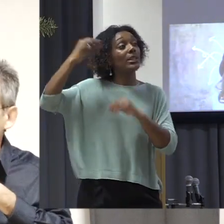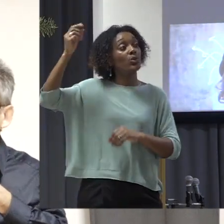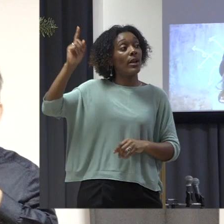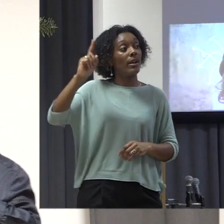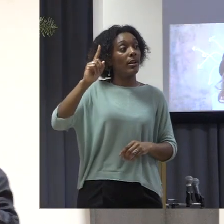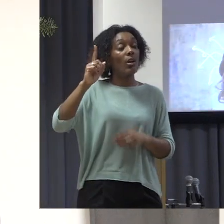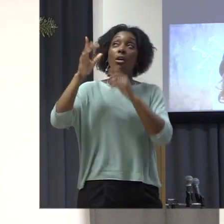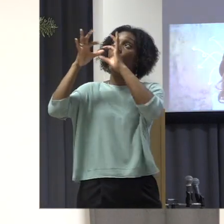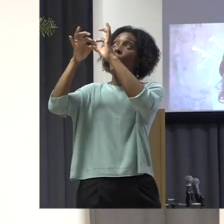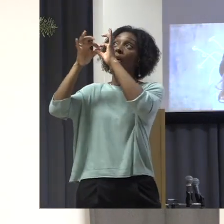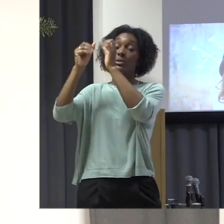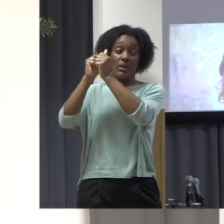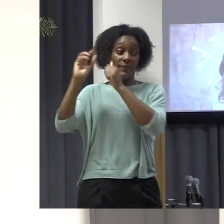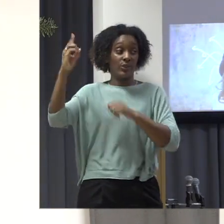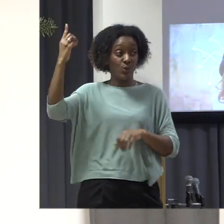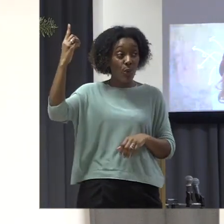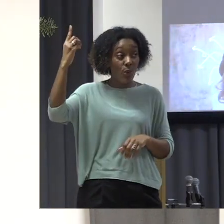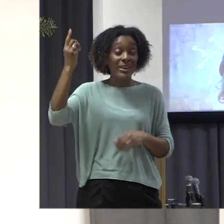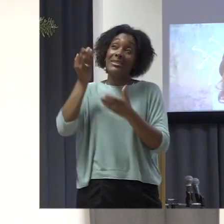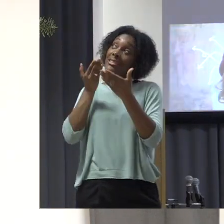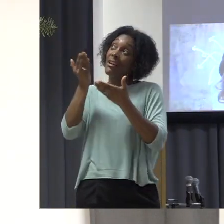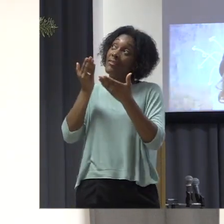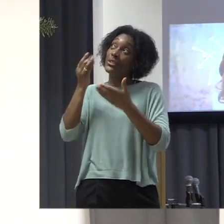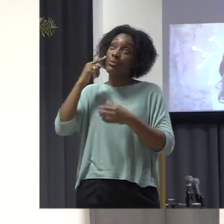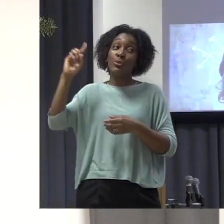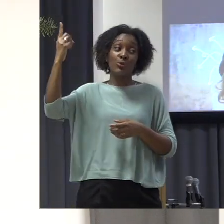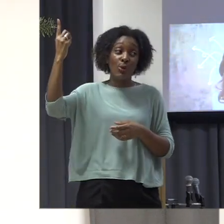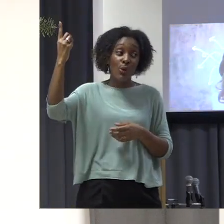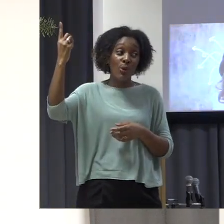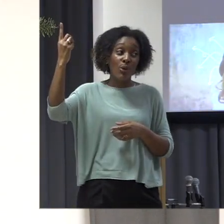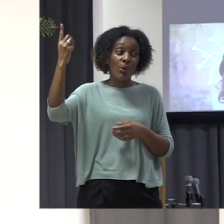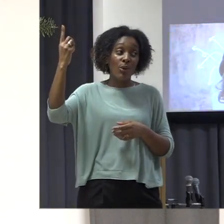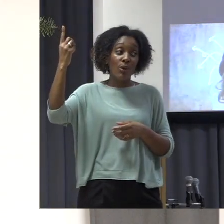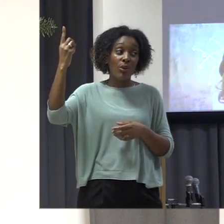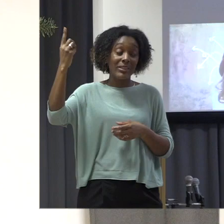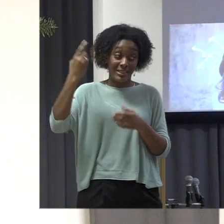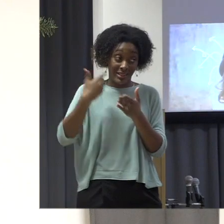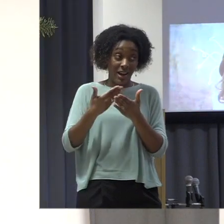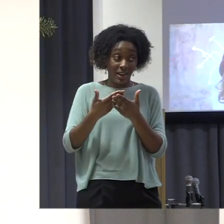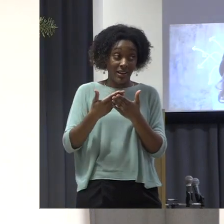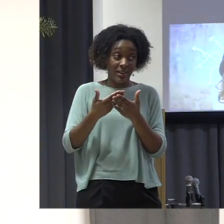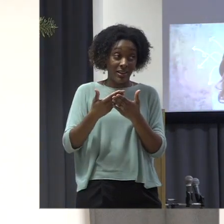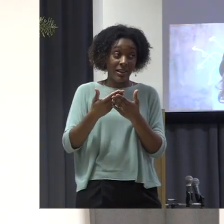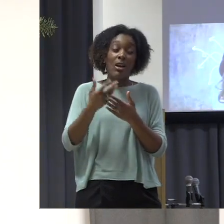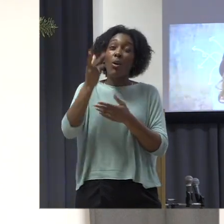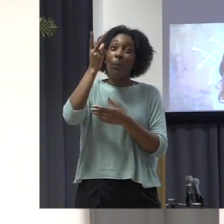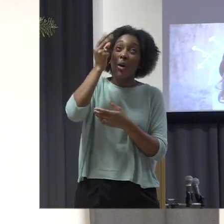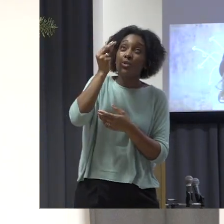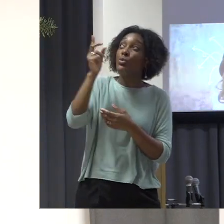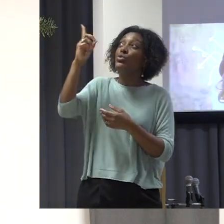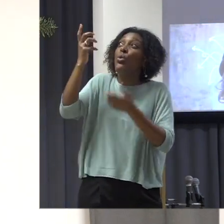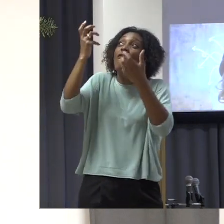de notre relation avec Dieu, de notre service pour Dieu, de notre compréhension de la volonté de Dieu pour nos